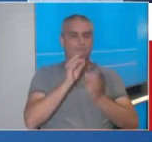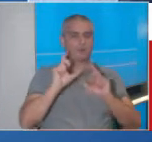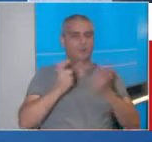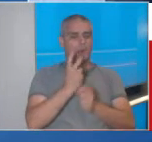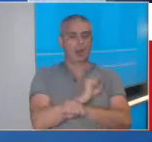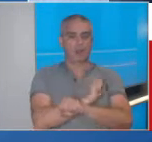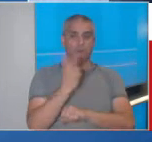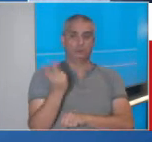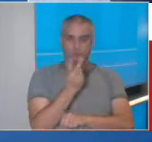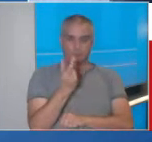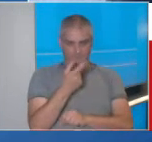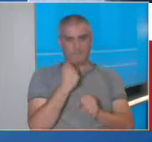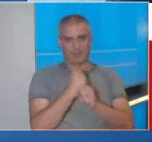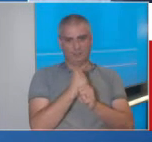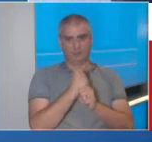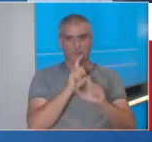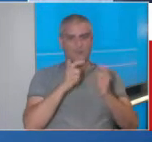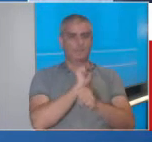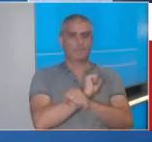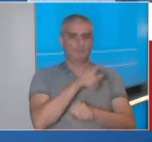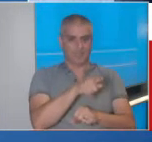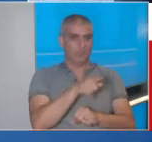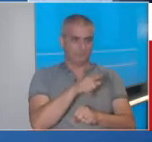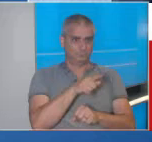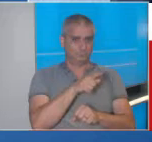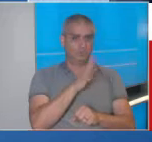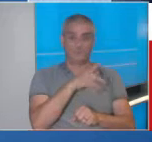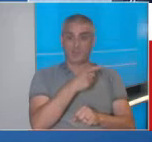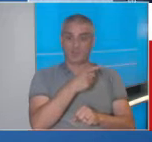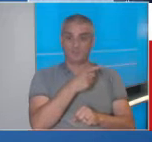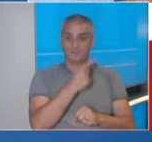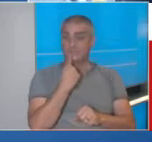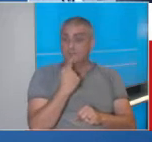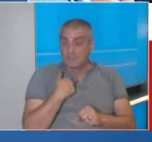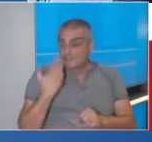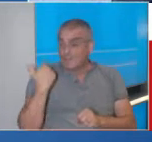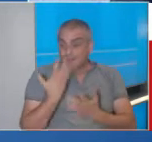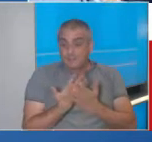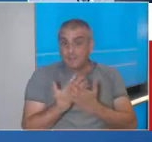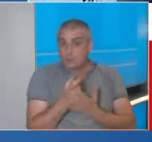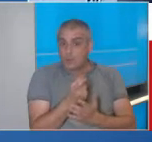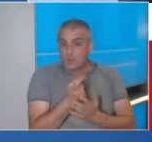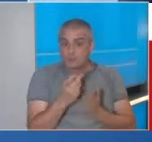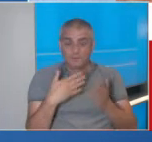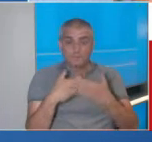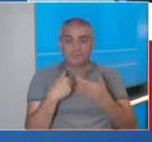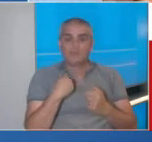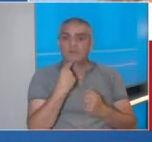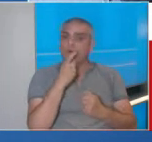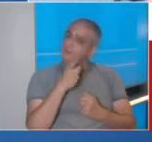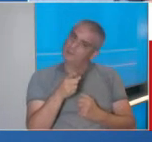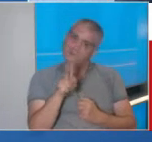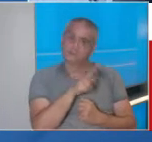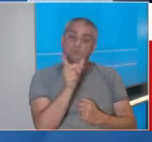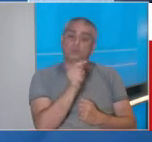השניים ולהביא למעצרם. כן. וגם היא אמרה, אני הייתי בעדויות שלהם בדתיים הסגורות, ואני אומרת לכם